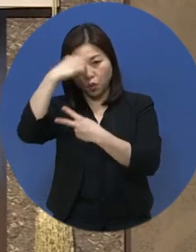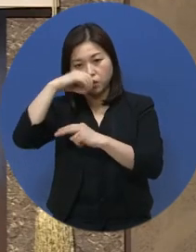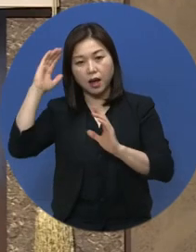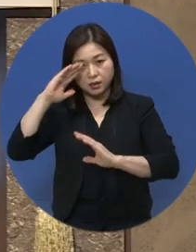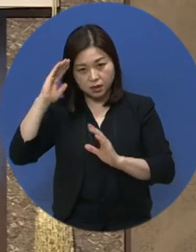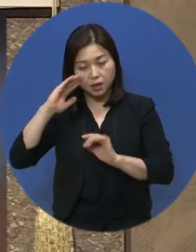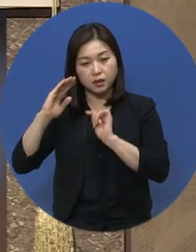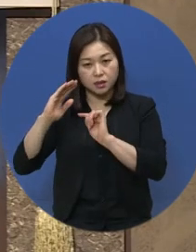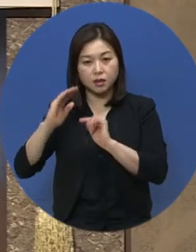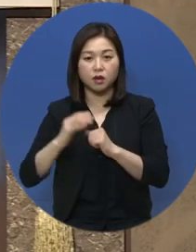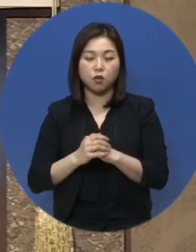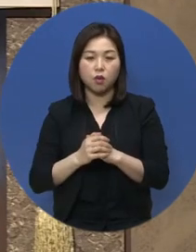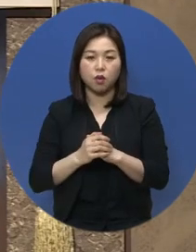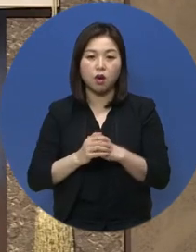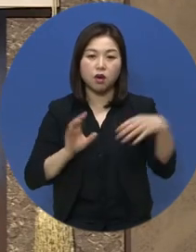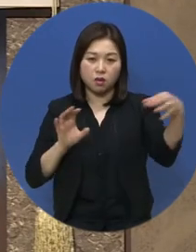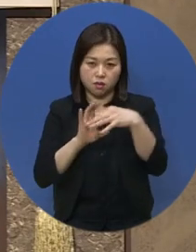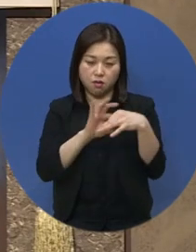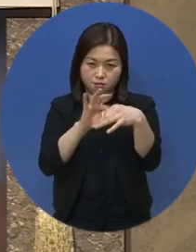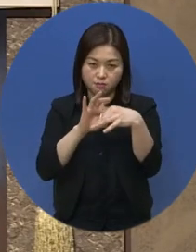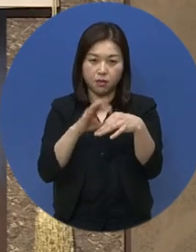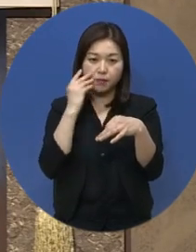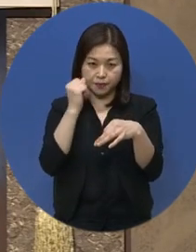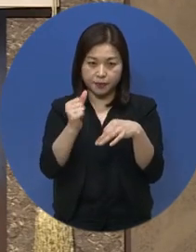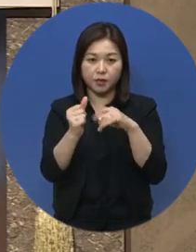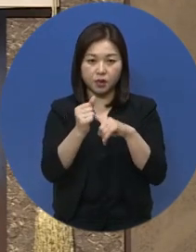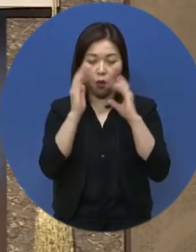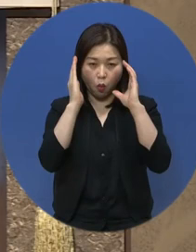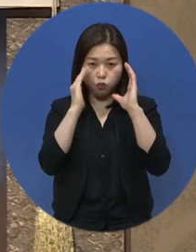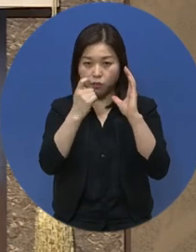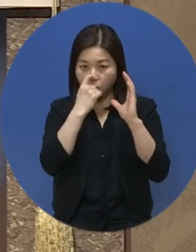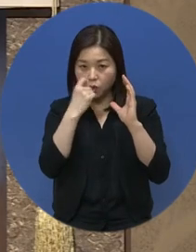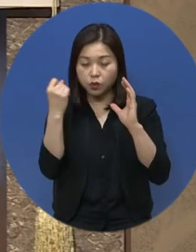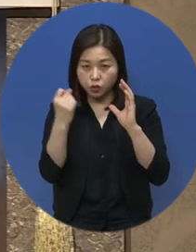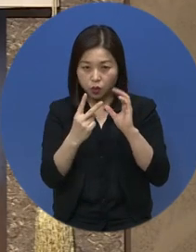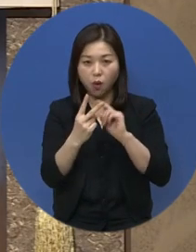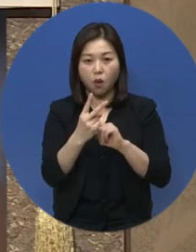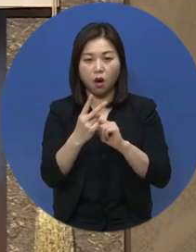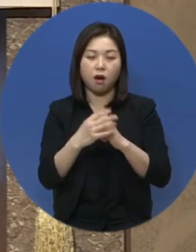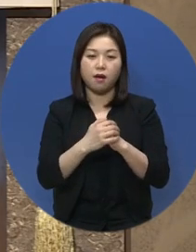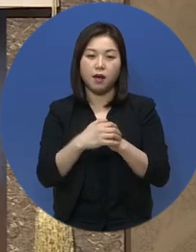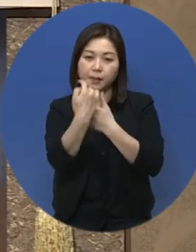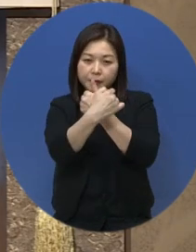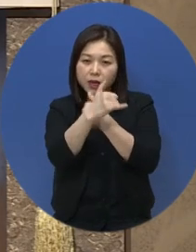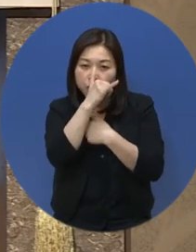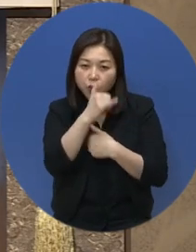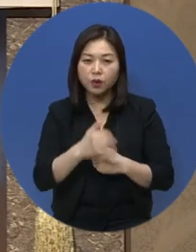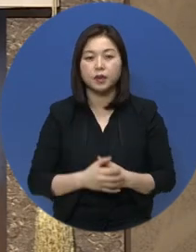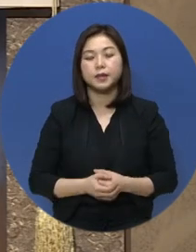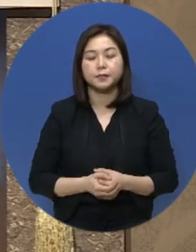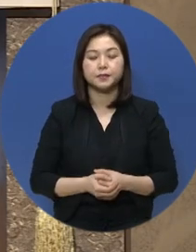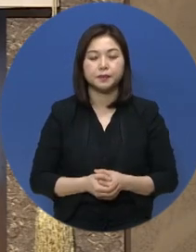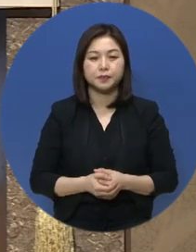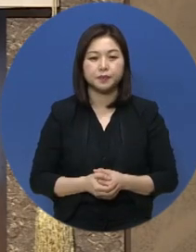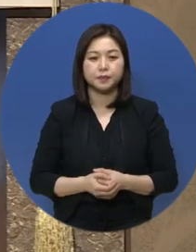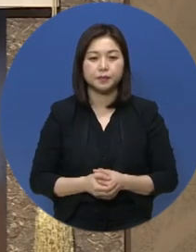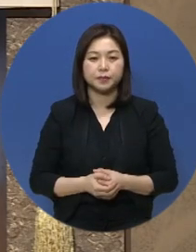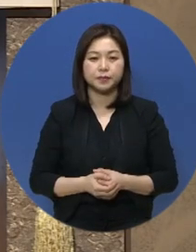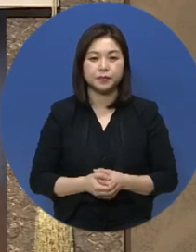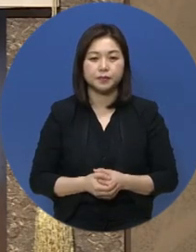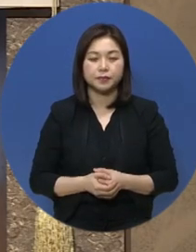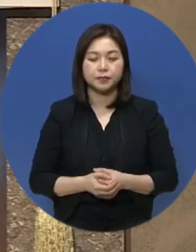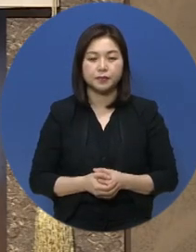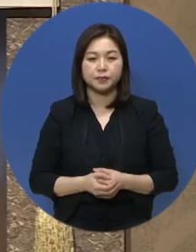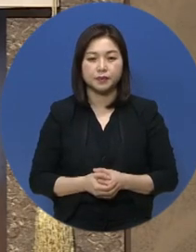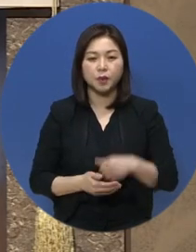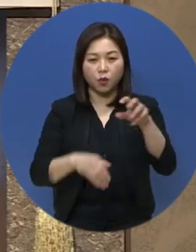이 자람이들과 잘 연계가 돼서 네. 지금 학습도 하고 있고 코칭도 받고 있고요. 그리고 이제 개별 센터에서